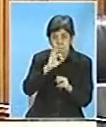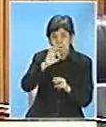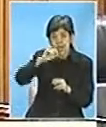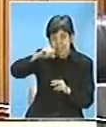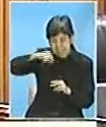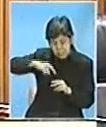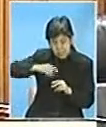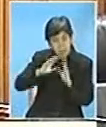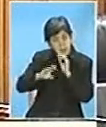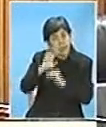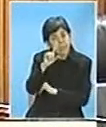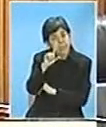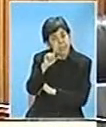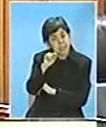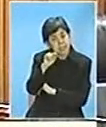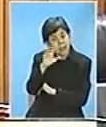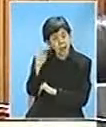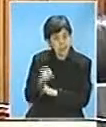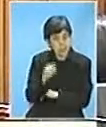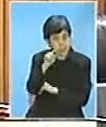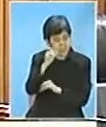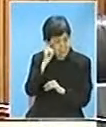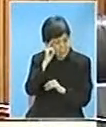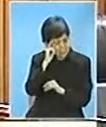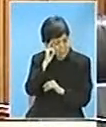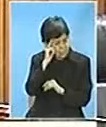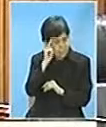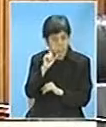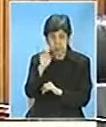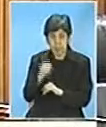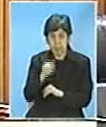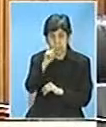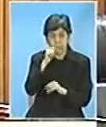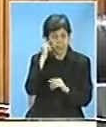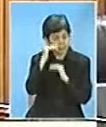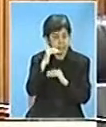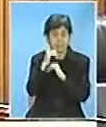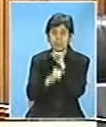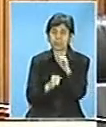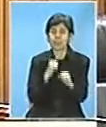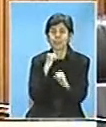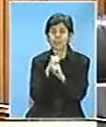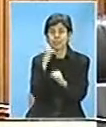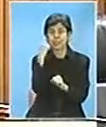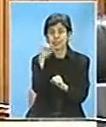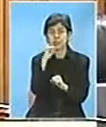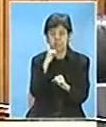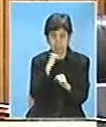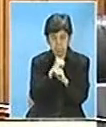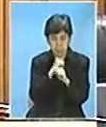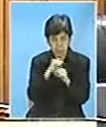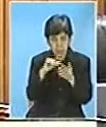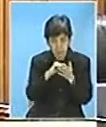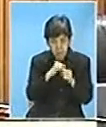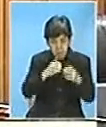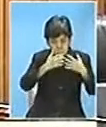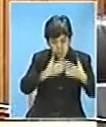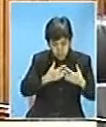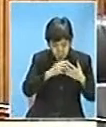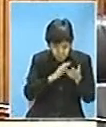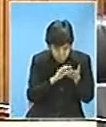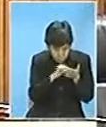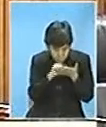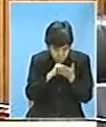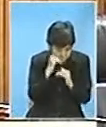างน้อย25%ซึ่งวางแผนไว้125เนี่ยภายใน10ปีโดยจะมีการปรับปรุงพัฒนาอุตสาหกรรมอัน